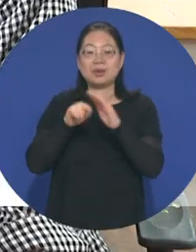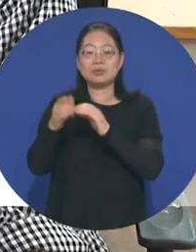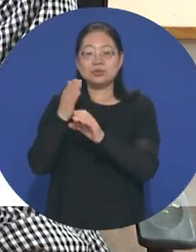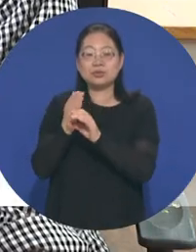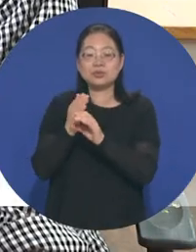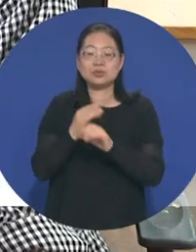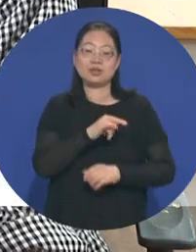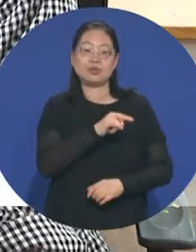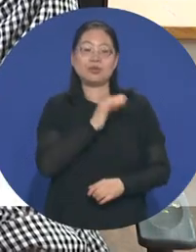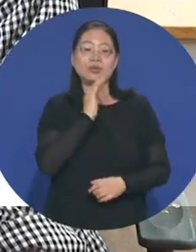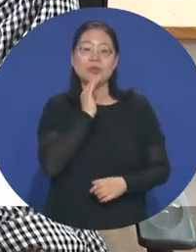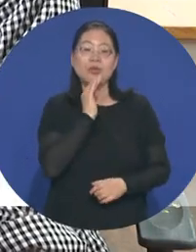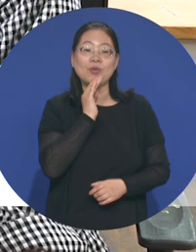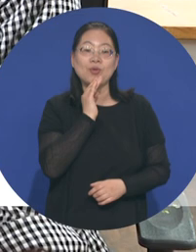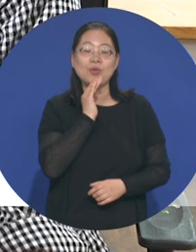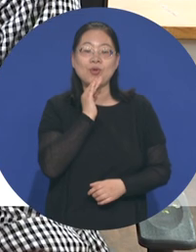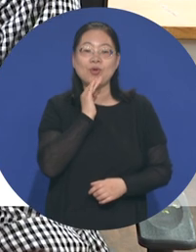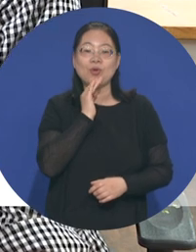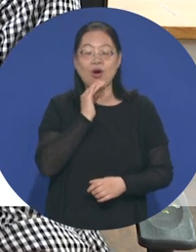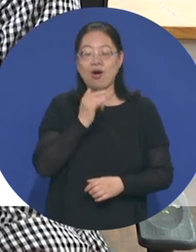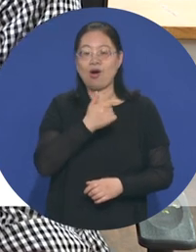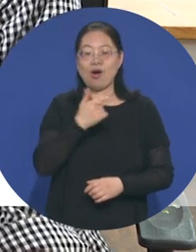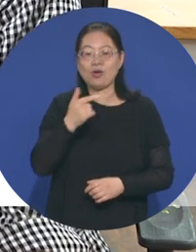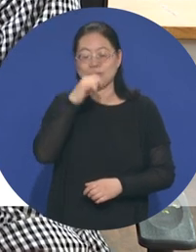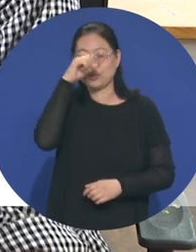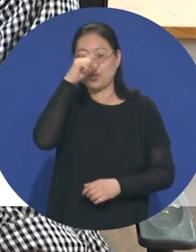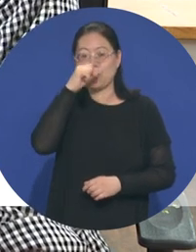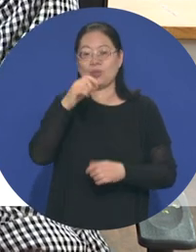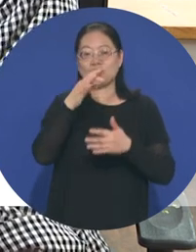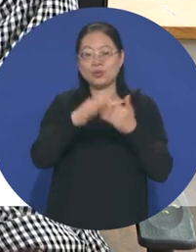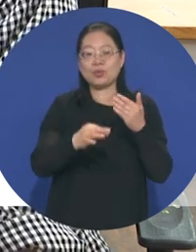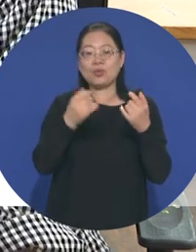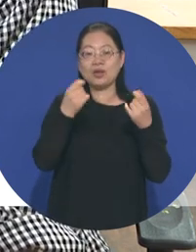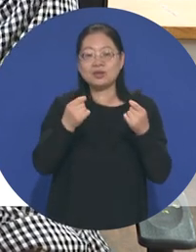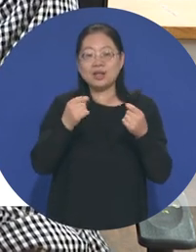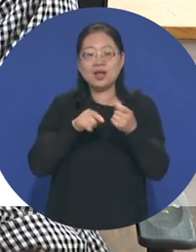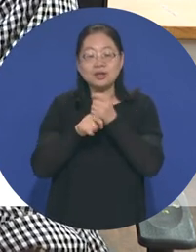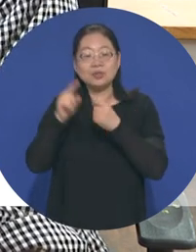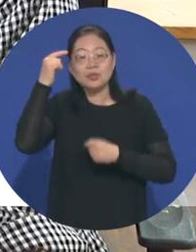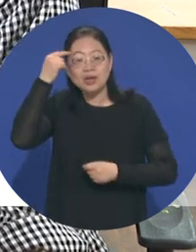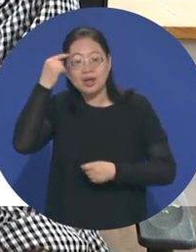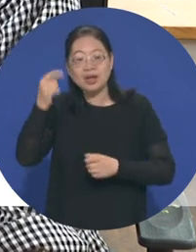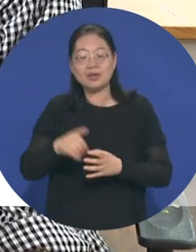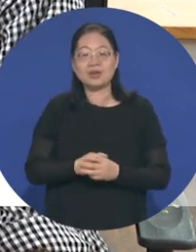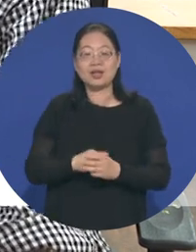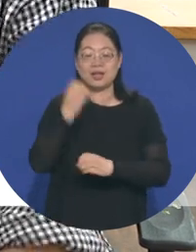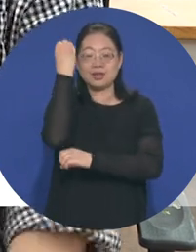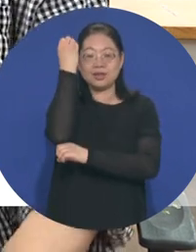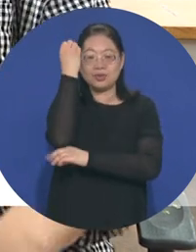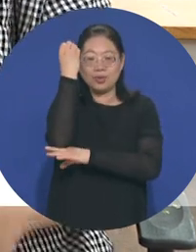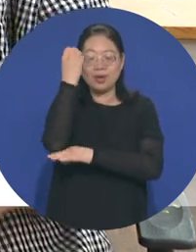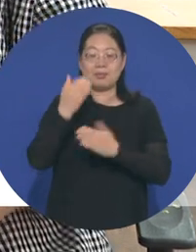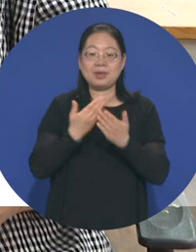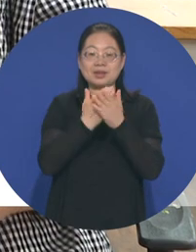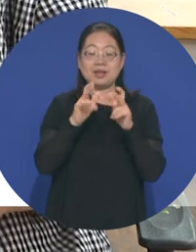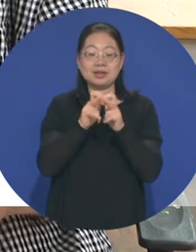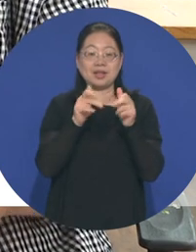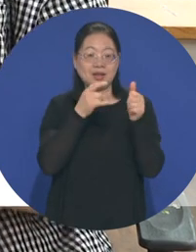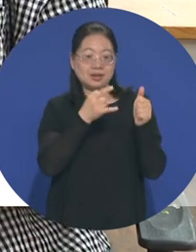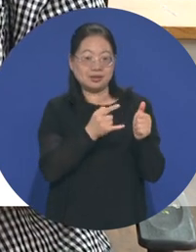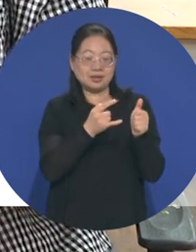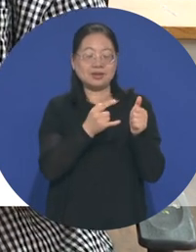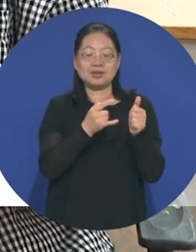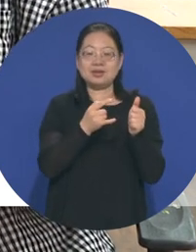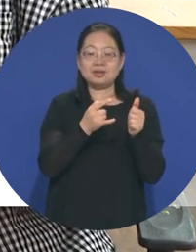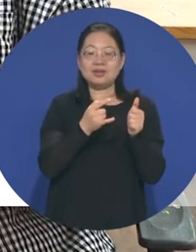이거는 정말 아주 획기적인 프로그램이다라는 생각이 들어요. 왜냐하면 기존의 발달장애인들을